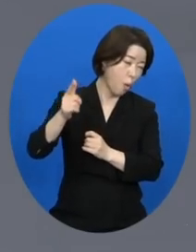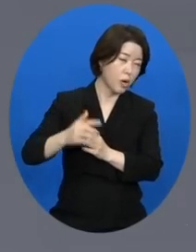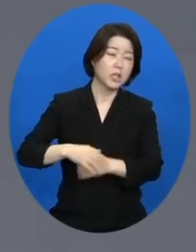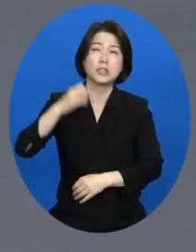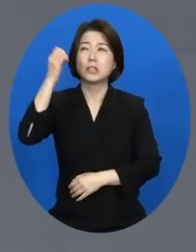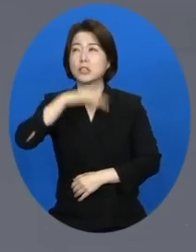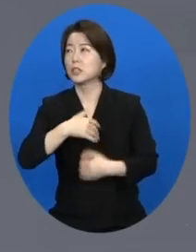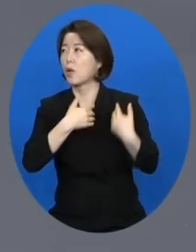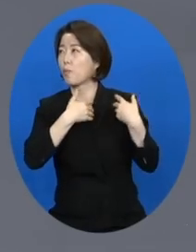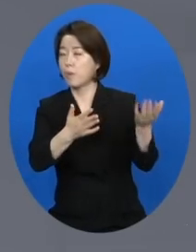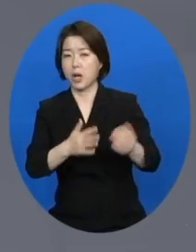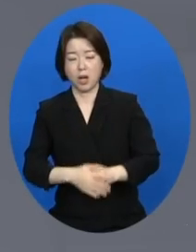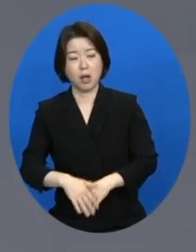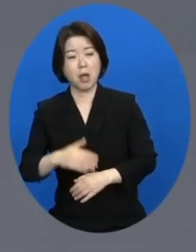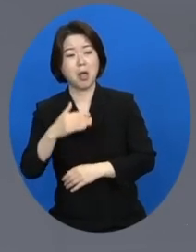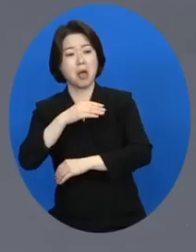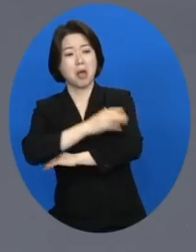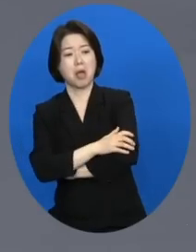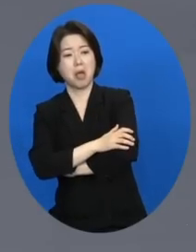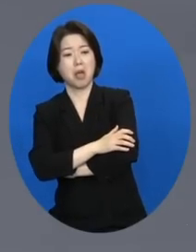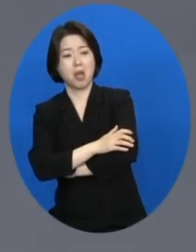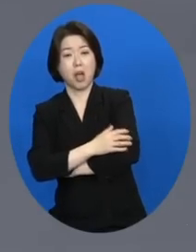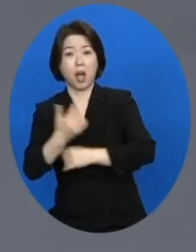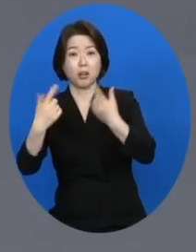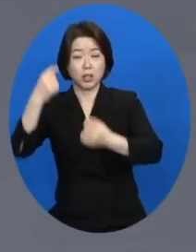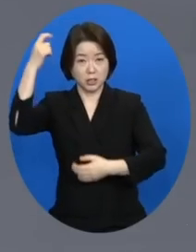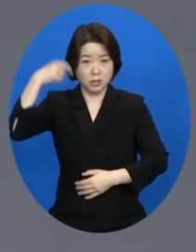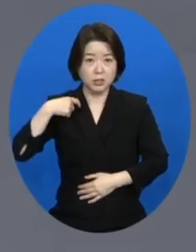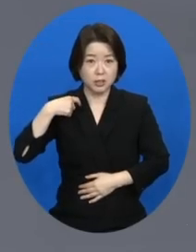그냥 관망하시는 것 같은 이 느낌,